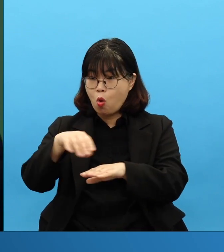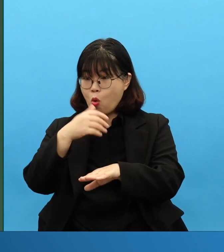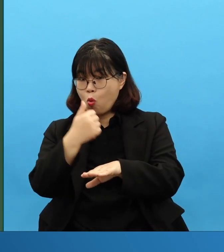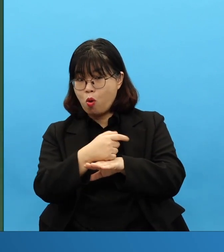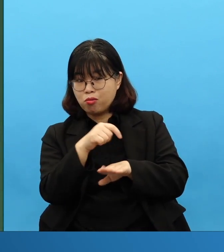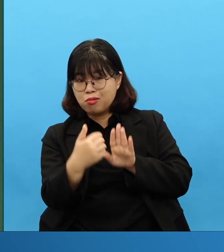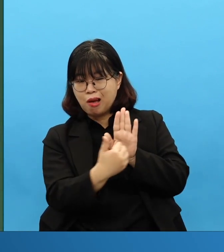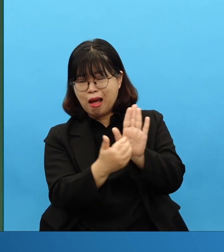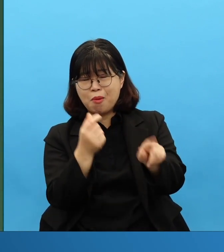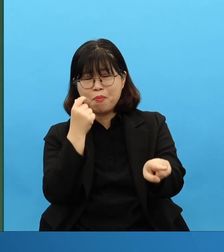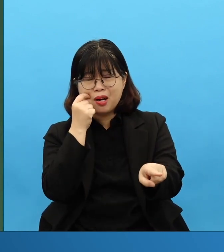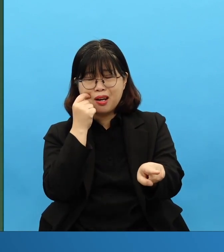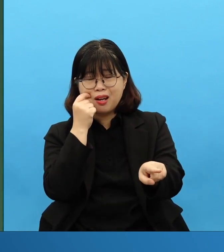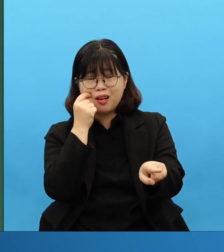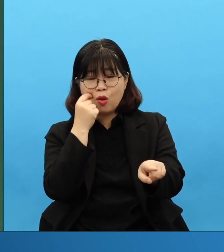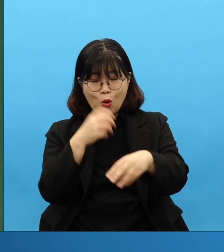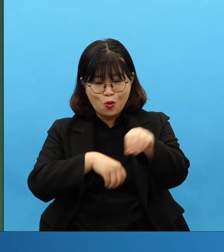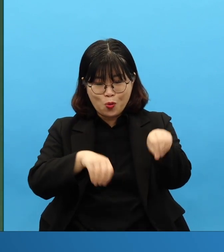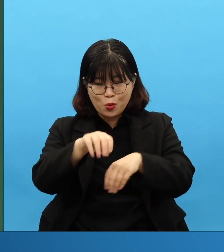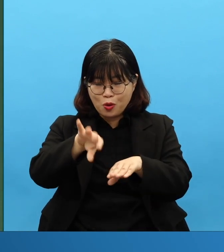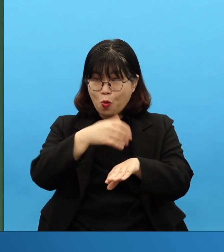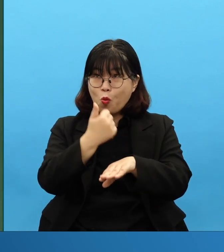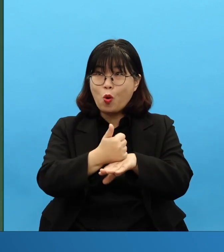왕은 재앙을 만들었어요.